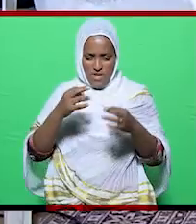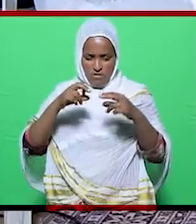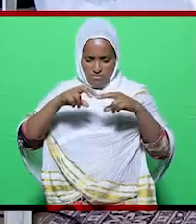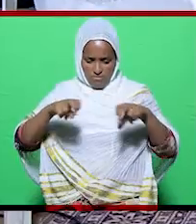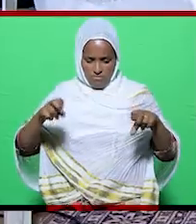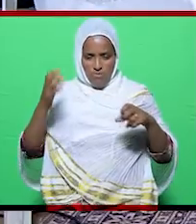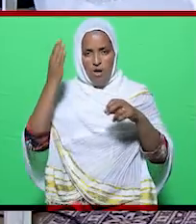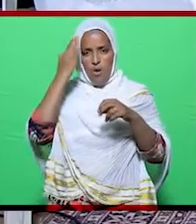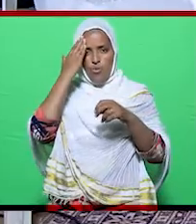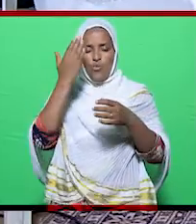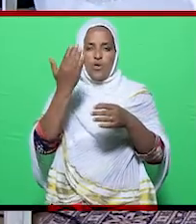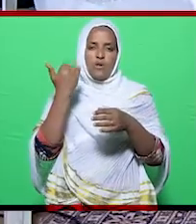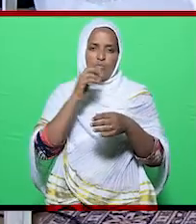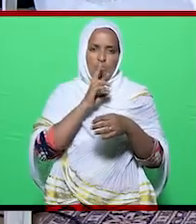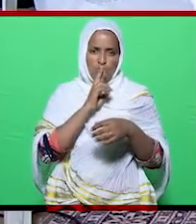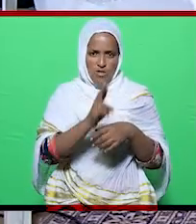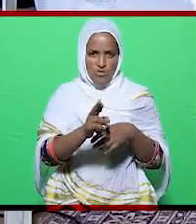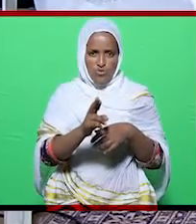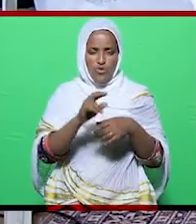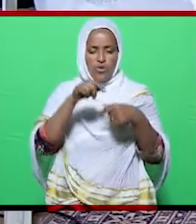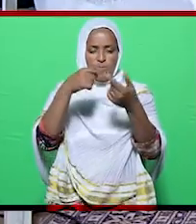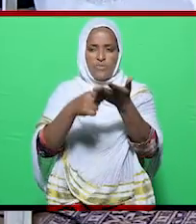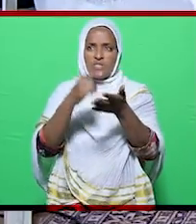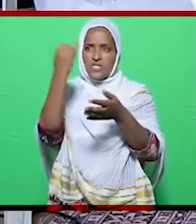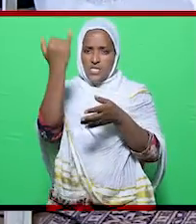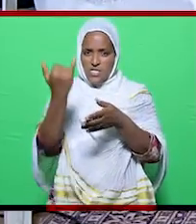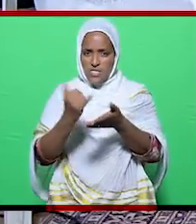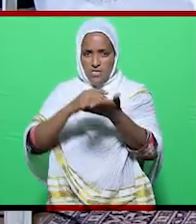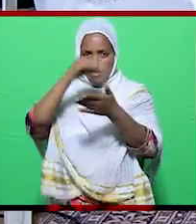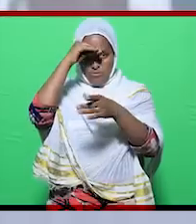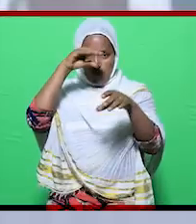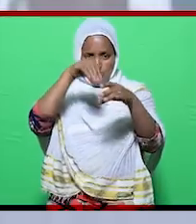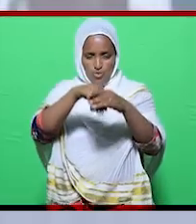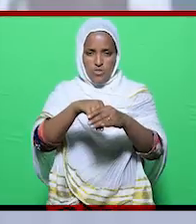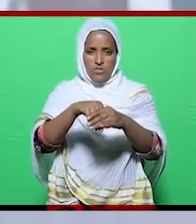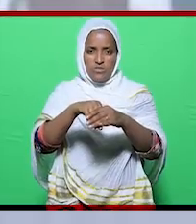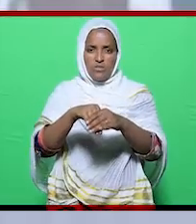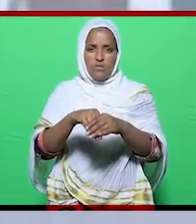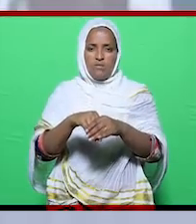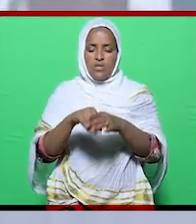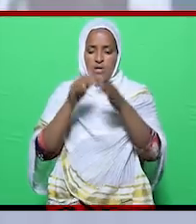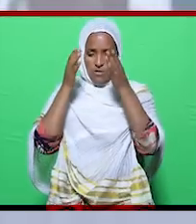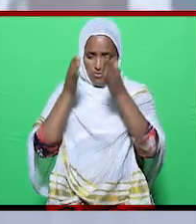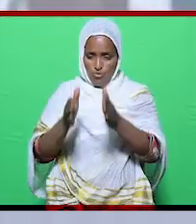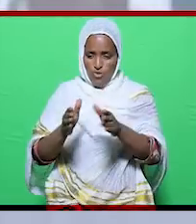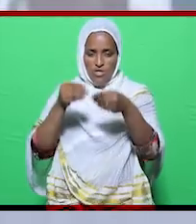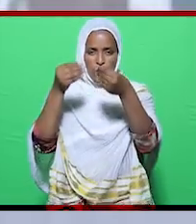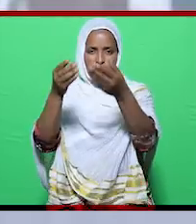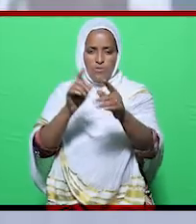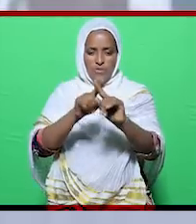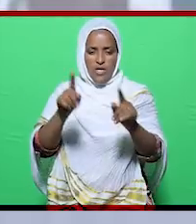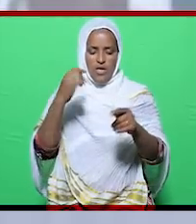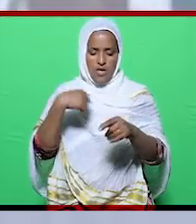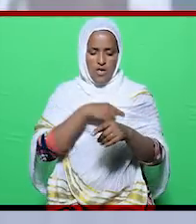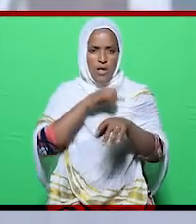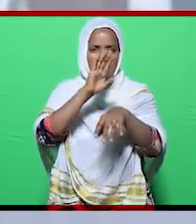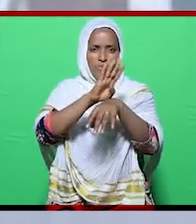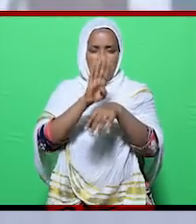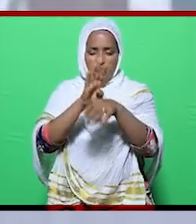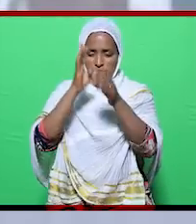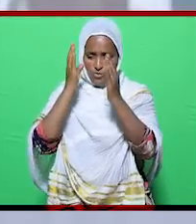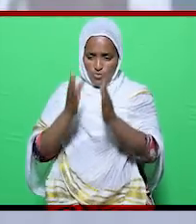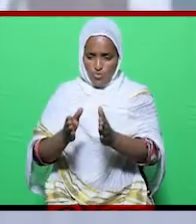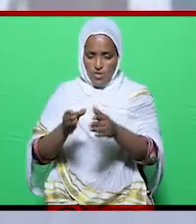ሃይማኖት ጥንቅቅ አድርገው ያውቁ የነበረ ናቸው። በስነ ሥዕል ትምህርት ውስጥ ከሚተኮርባቸው በተለይ የኛ